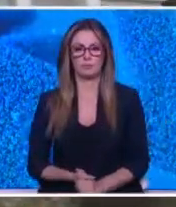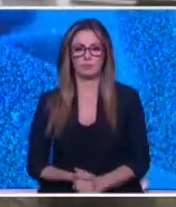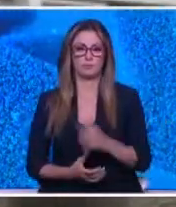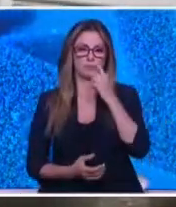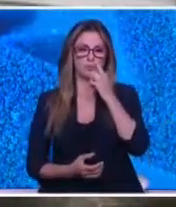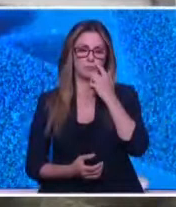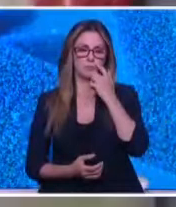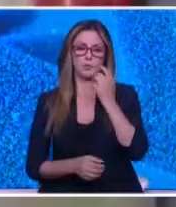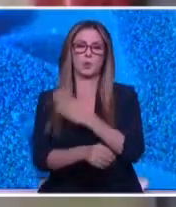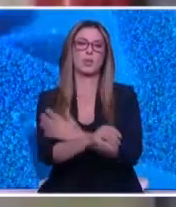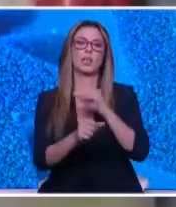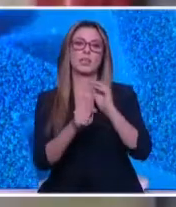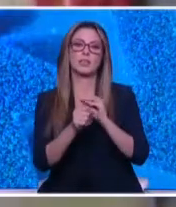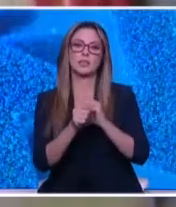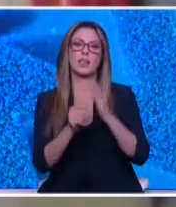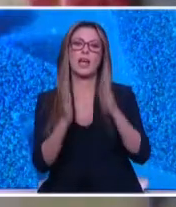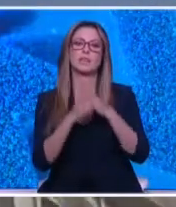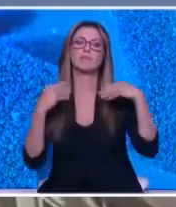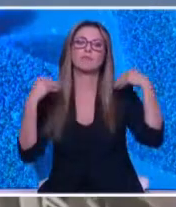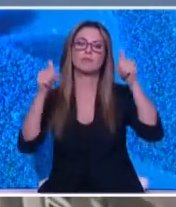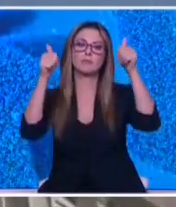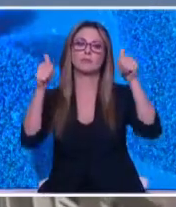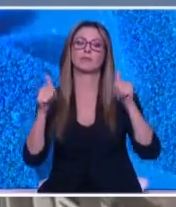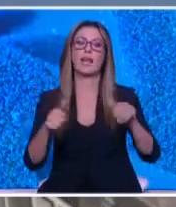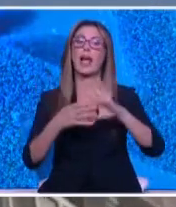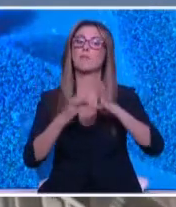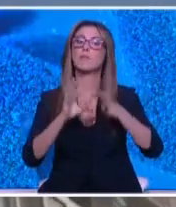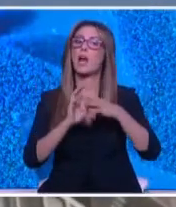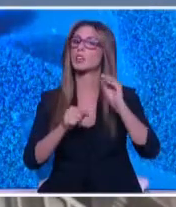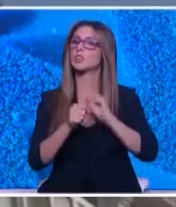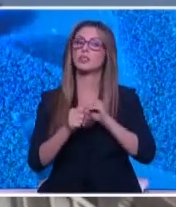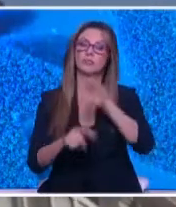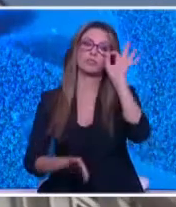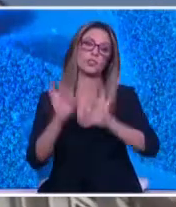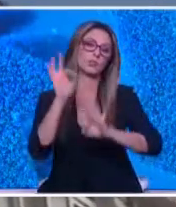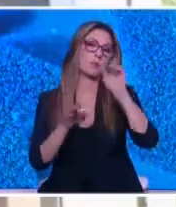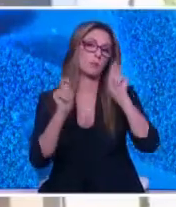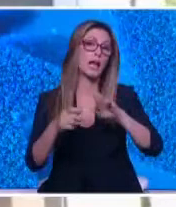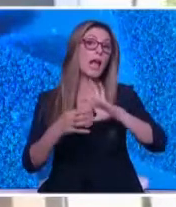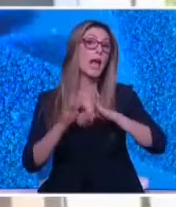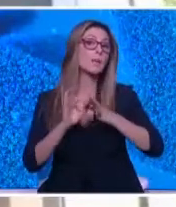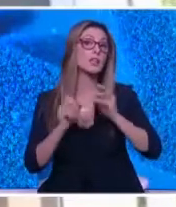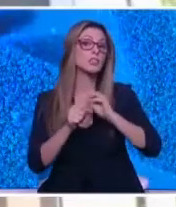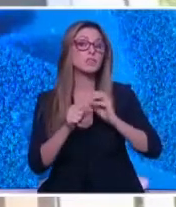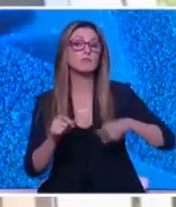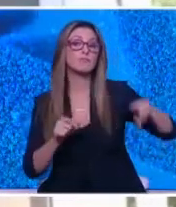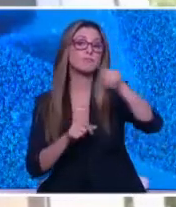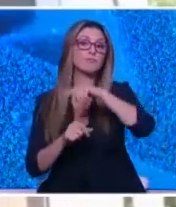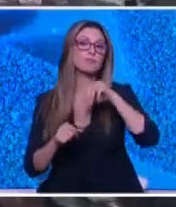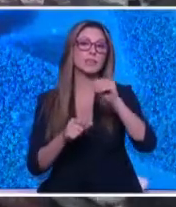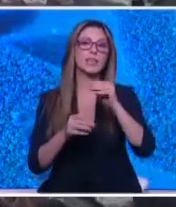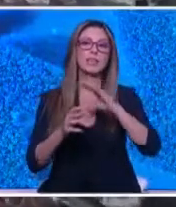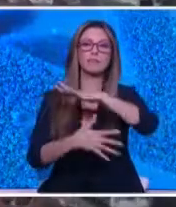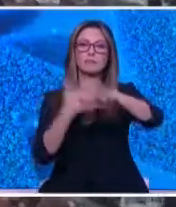Ülke çapında gayrimenkul ilanı veren emlakçılara yönelik saha denetimlerine de başlandı. Emlak piyasasında spekülasyon